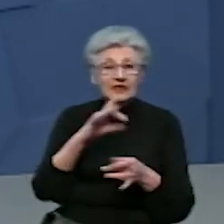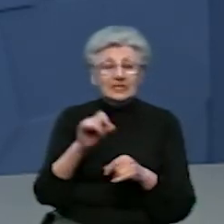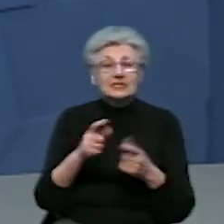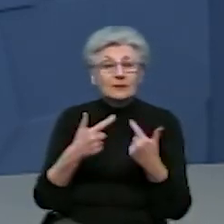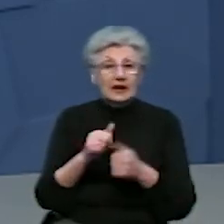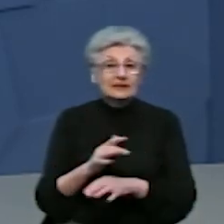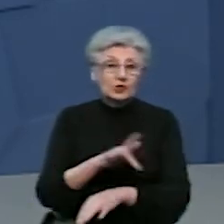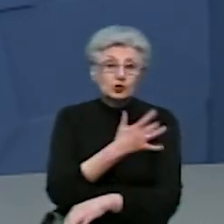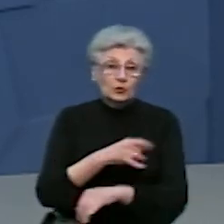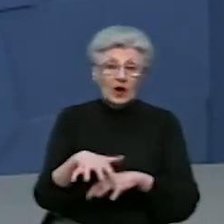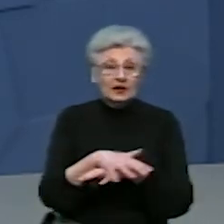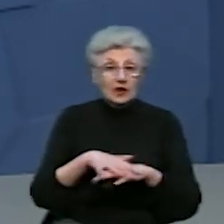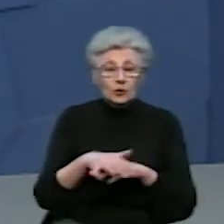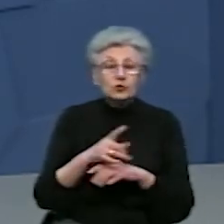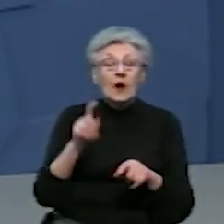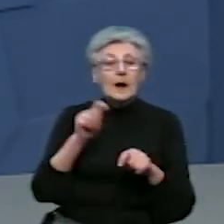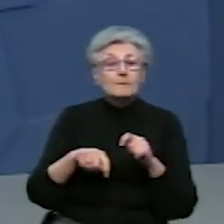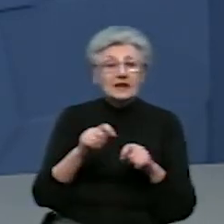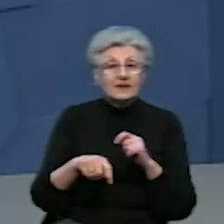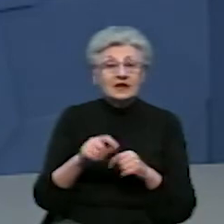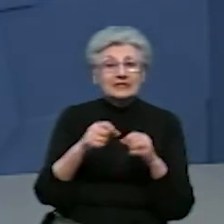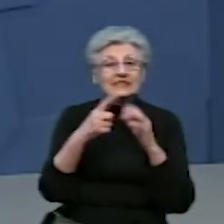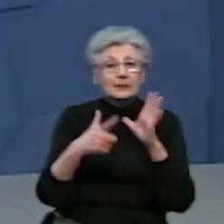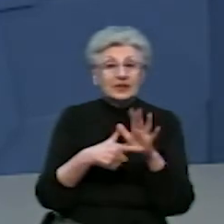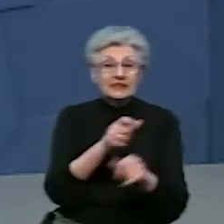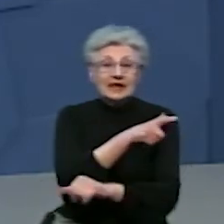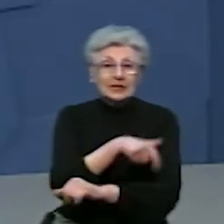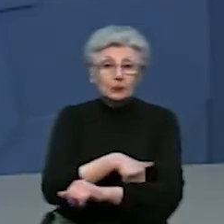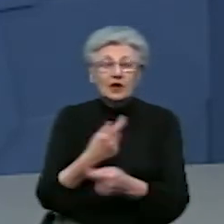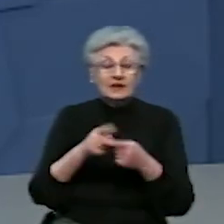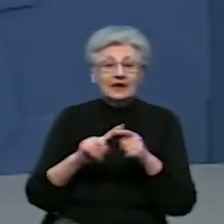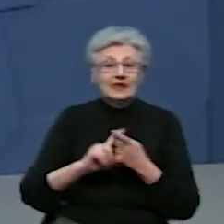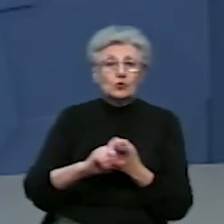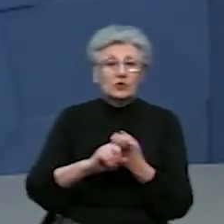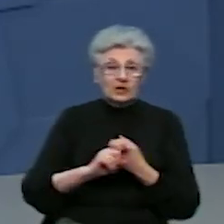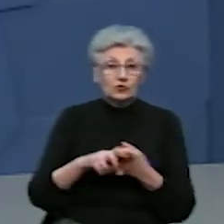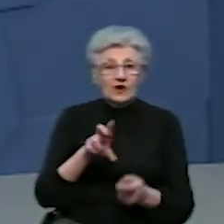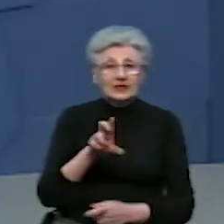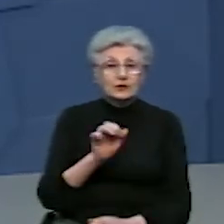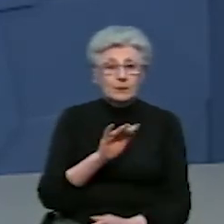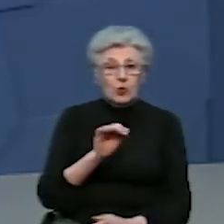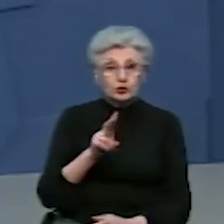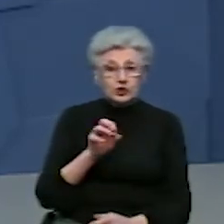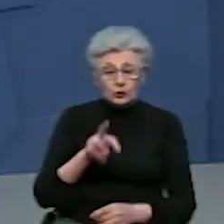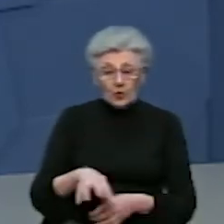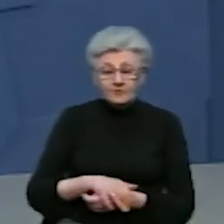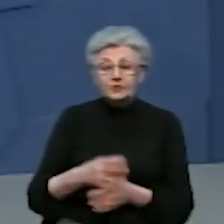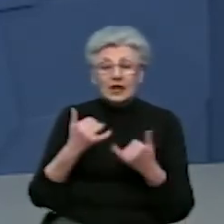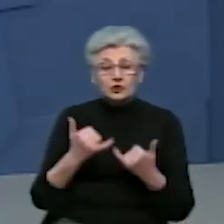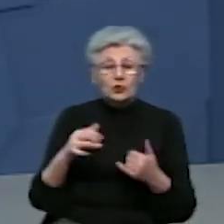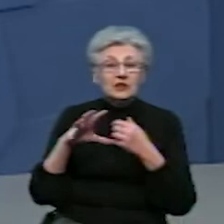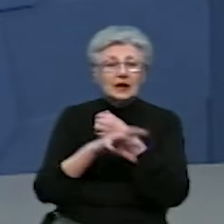її словами, перевірять щонайменше 17 депутатів, які контактували з Божиком. Сьогодні після